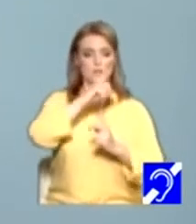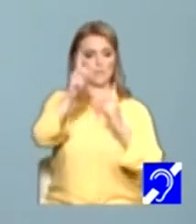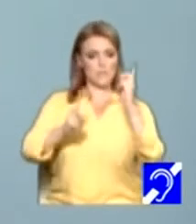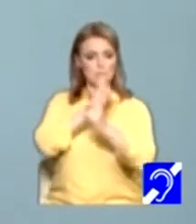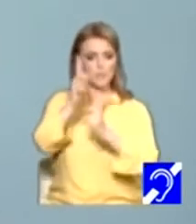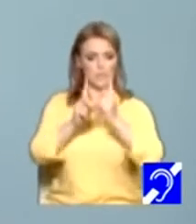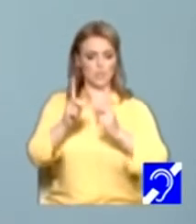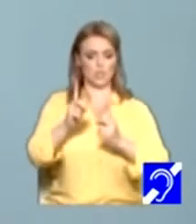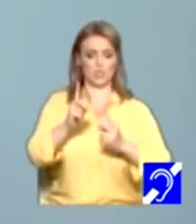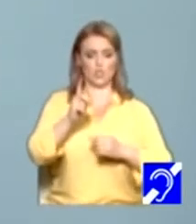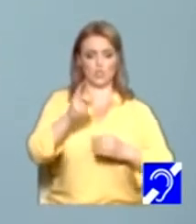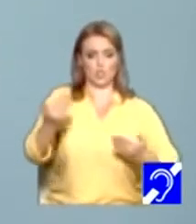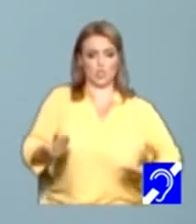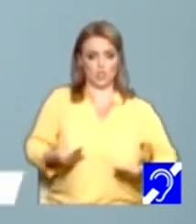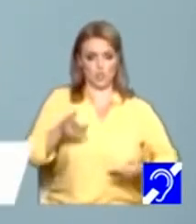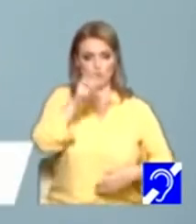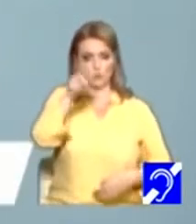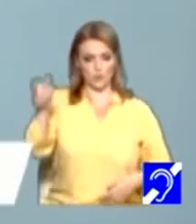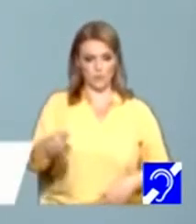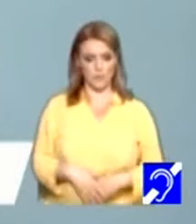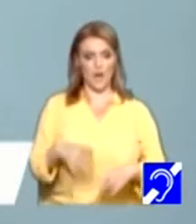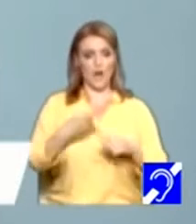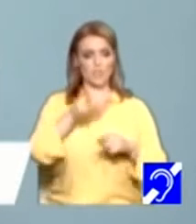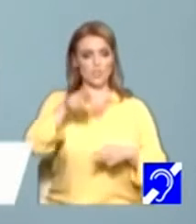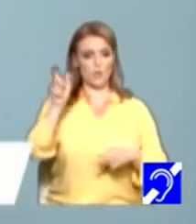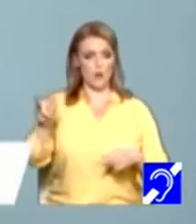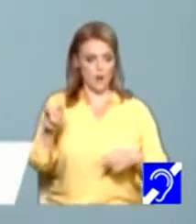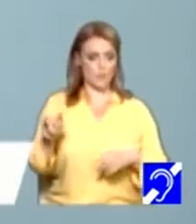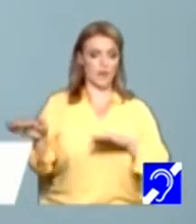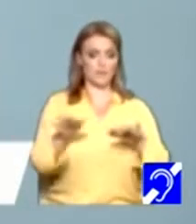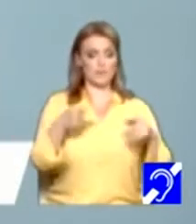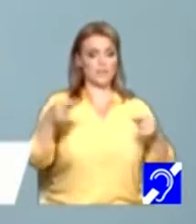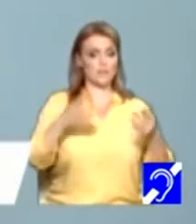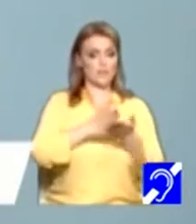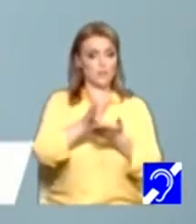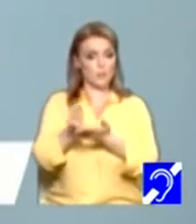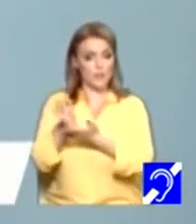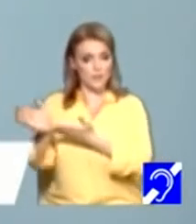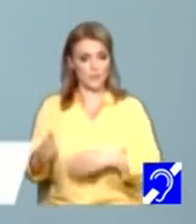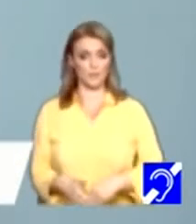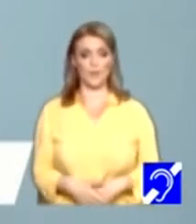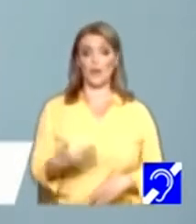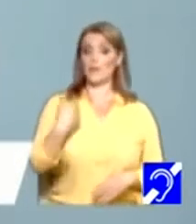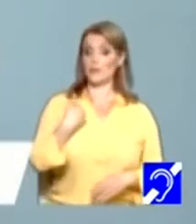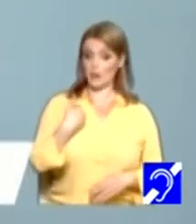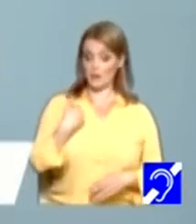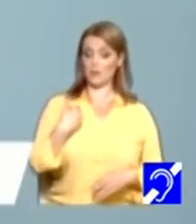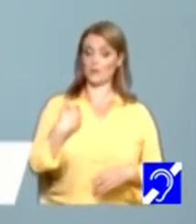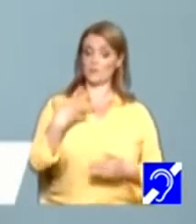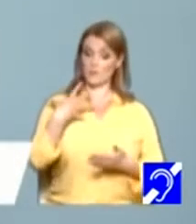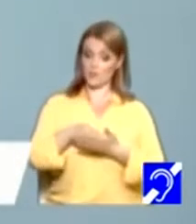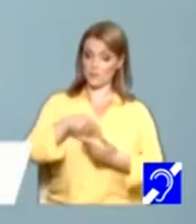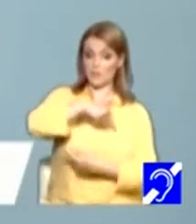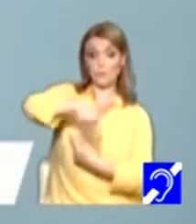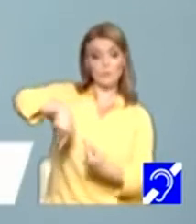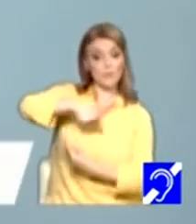în fiecare zi. Sunt oameni care activează în diferite domenii, fiind eu, de exemplu, antreprenoare în domeniul IT, fiind consultantă